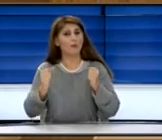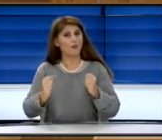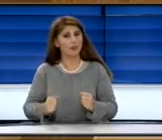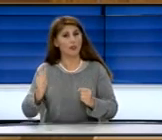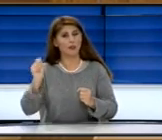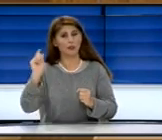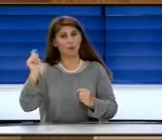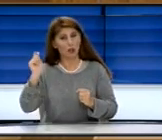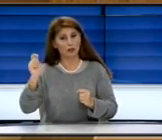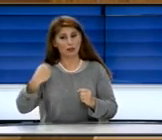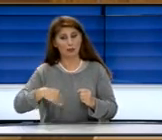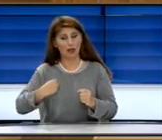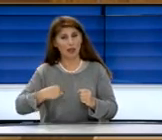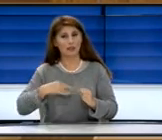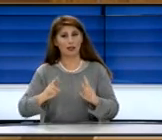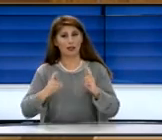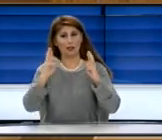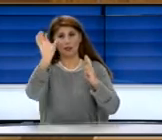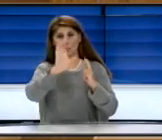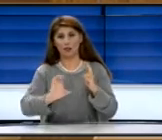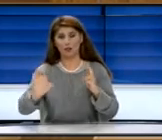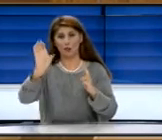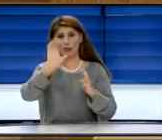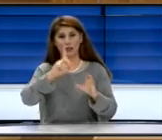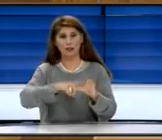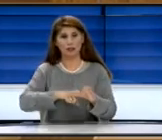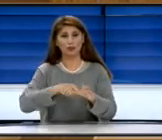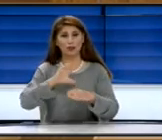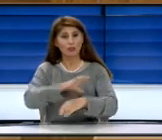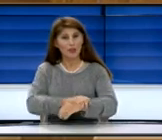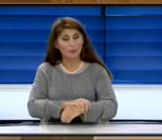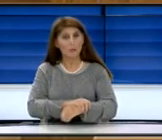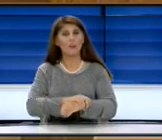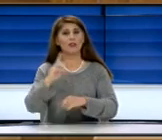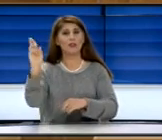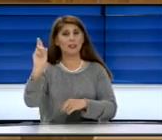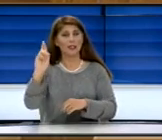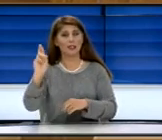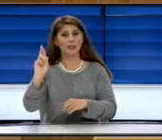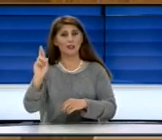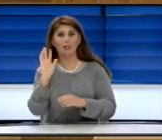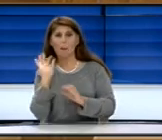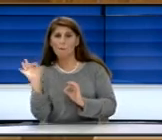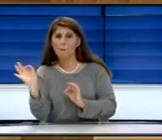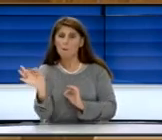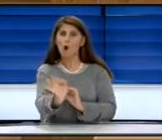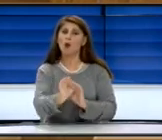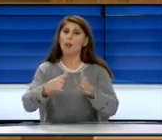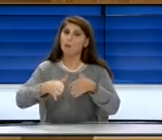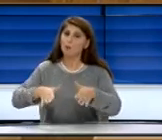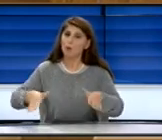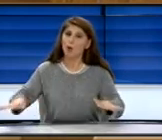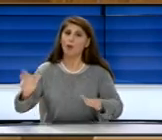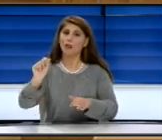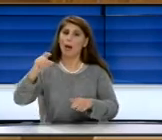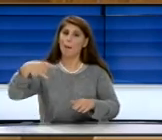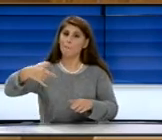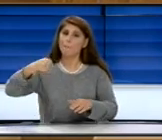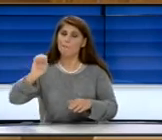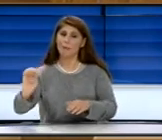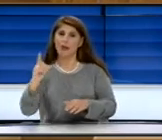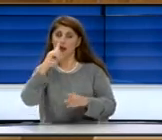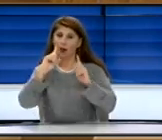της πράσινης ενέργειας της Ευρωπαϊκής Ένωσης, τις δεσμεύσεις της, τη ρήτρα διοξιδίου του άνθρακα, την προώθηση των ΑΠΕ και